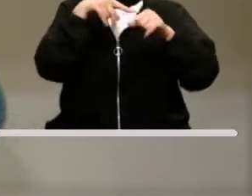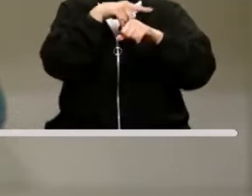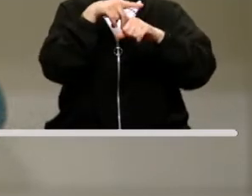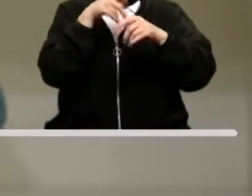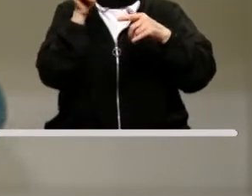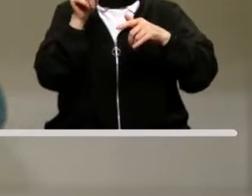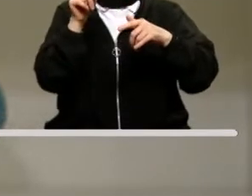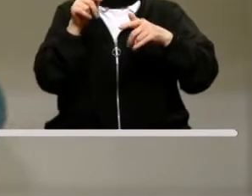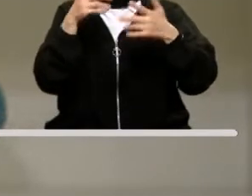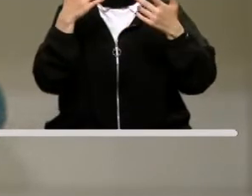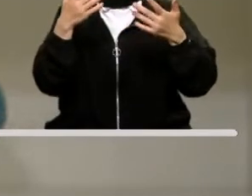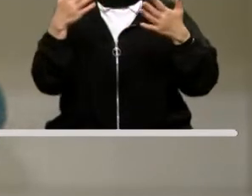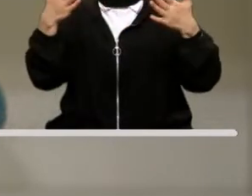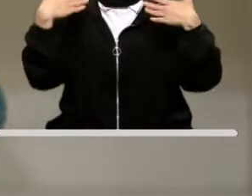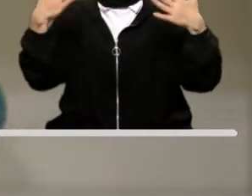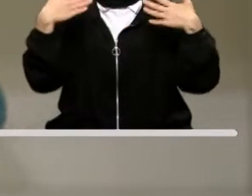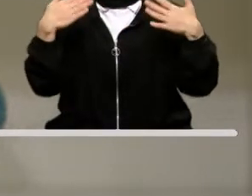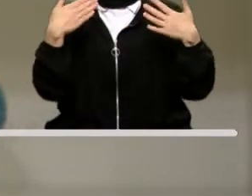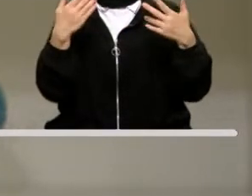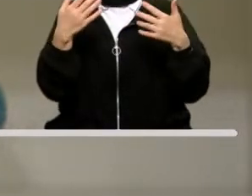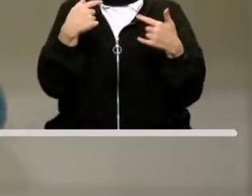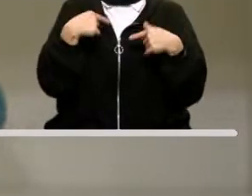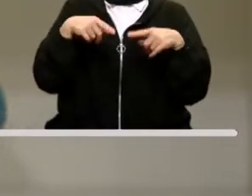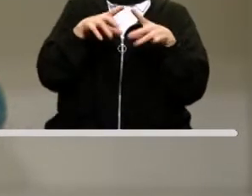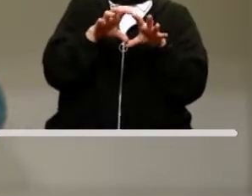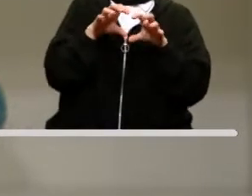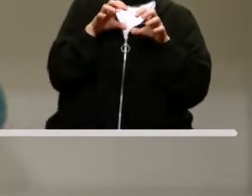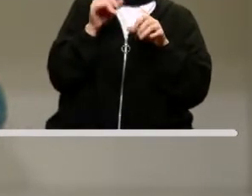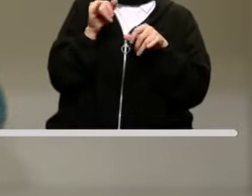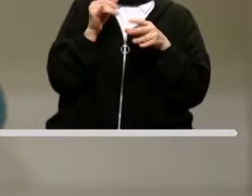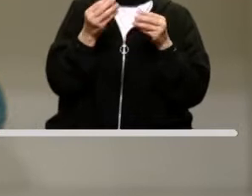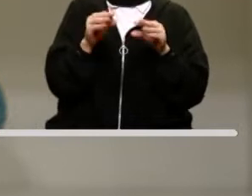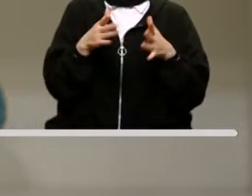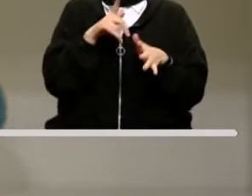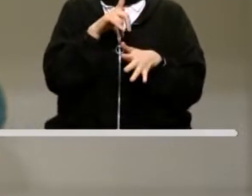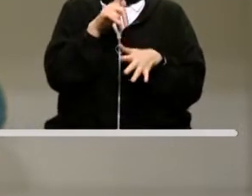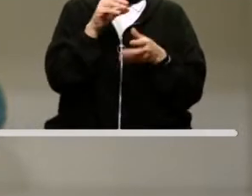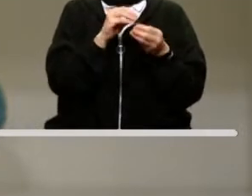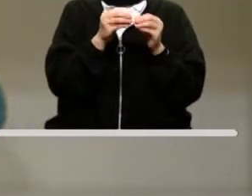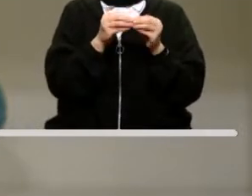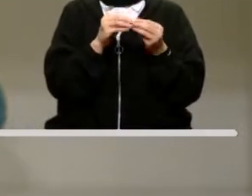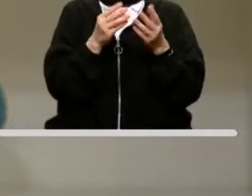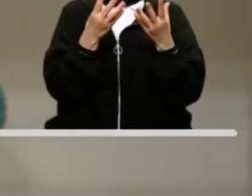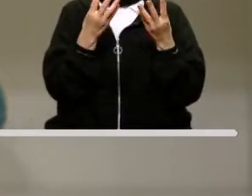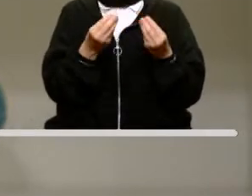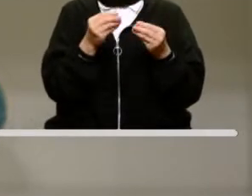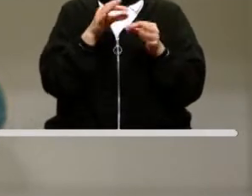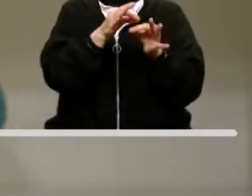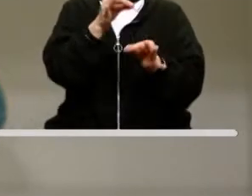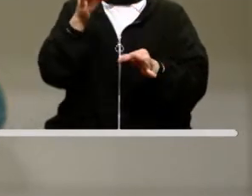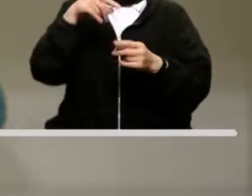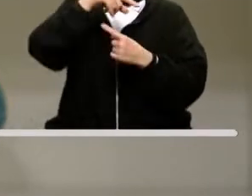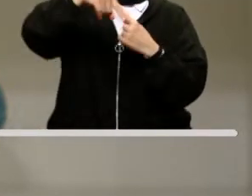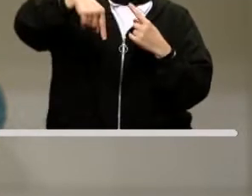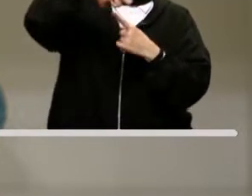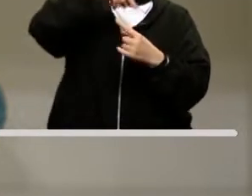klima alerjim yani var. Biraz etkileyebiliyor hepimizi. Evet, doğru, aynı şekilde. Günlerde bu, çünkü ses sıkıntısı yaşayan insanlar da etrafımda çoğaldı biraz. Evet, hem